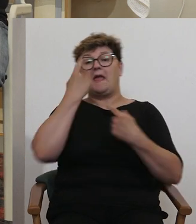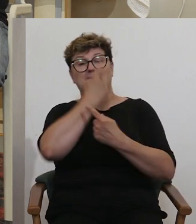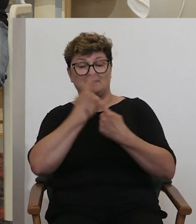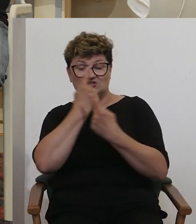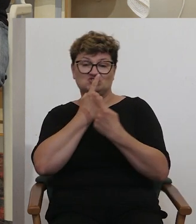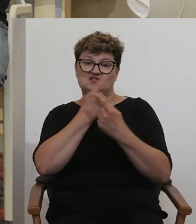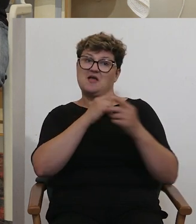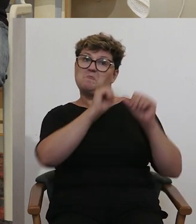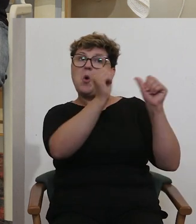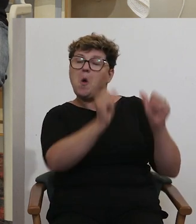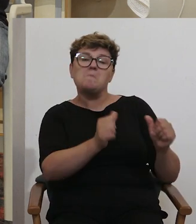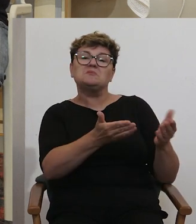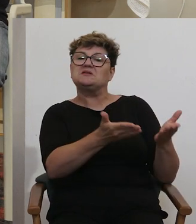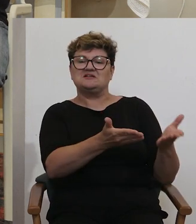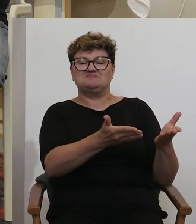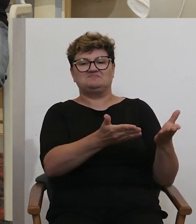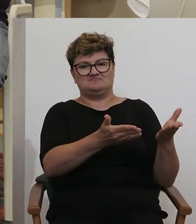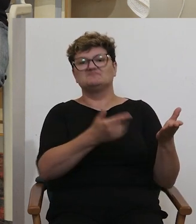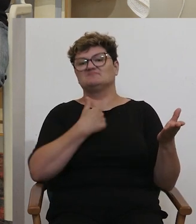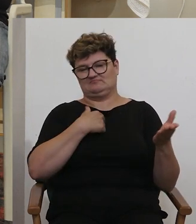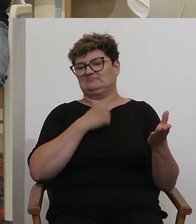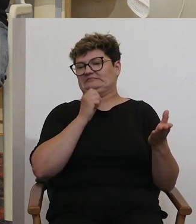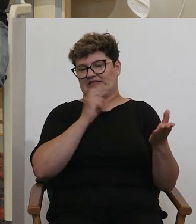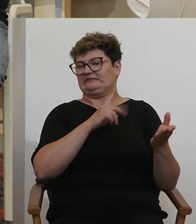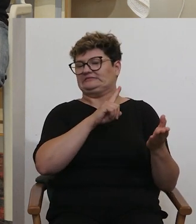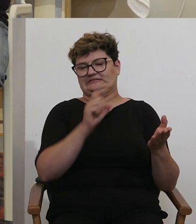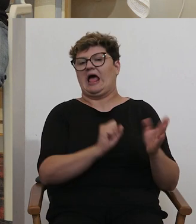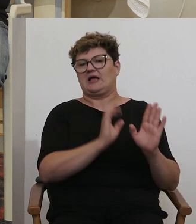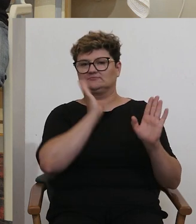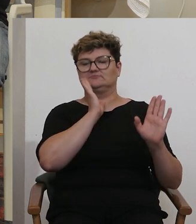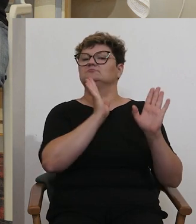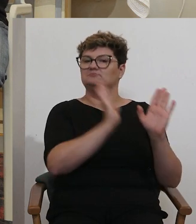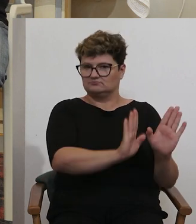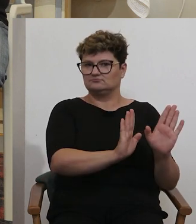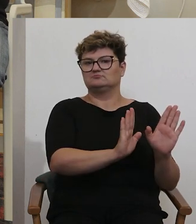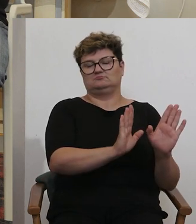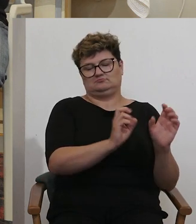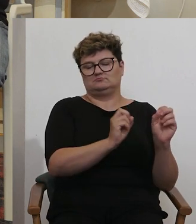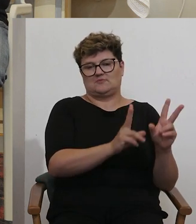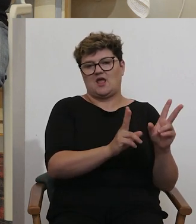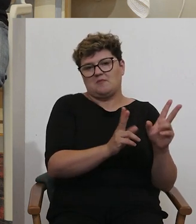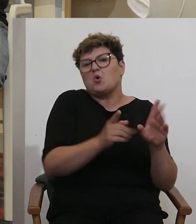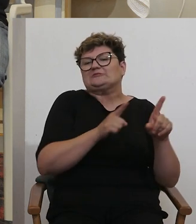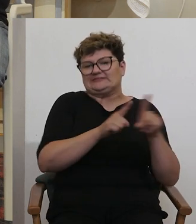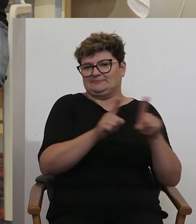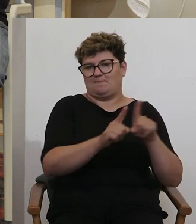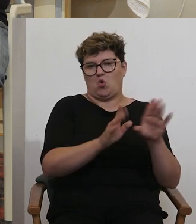o tym pomniku, to byłbym jak najbardziej za, żeby ten pomnik został, bo